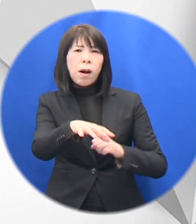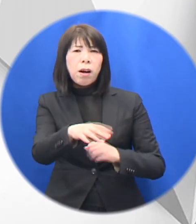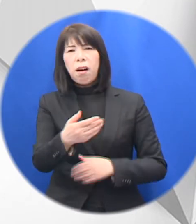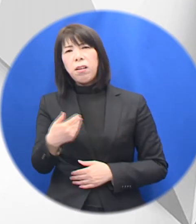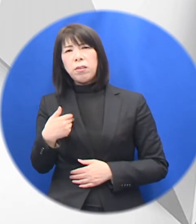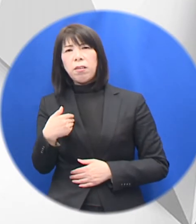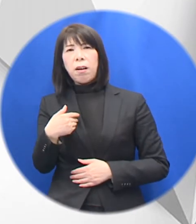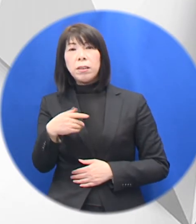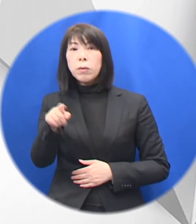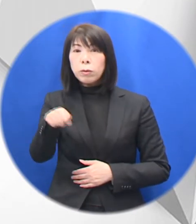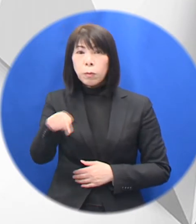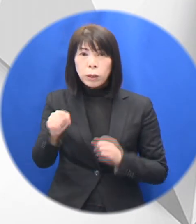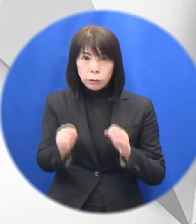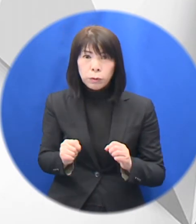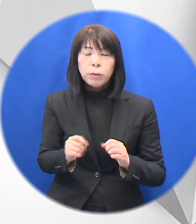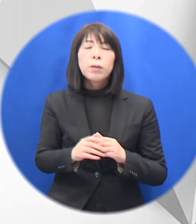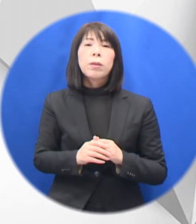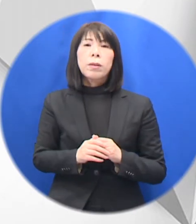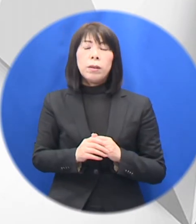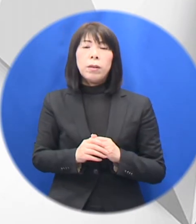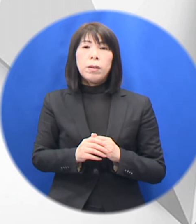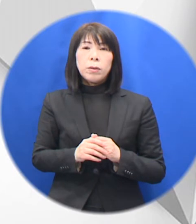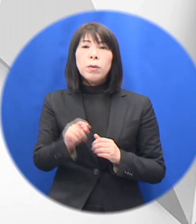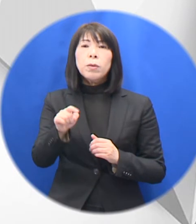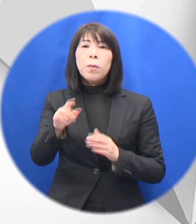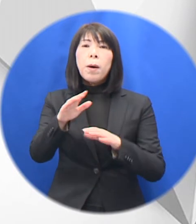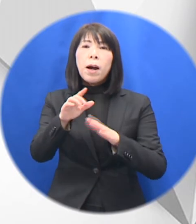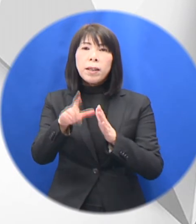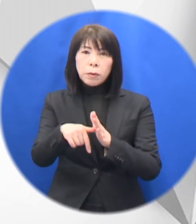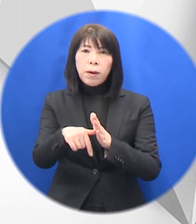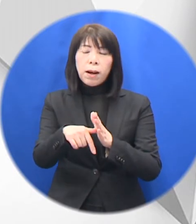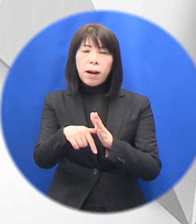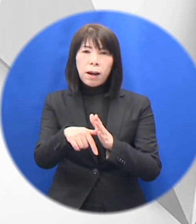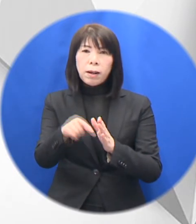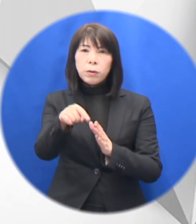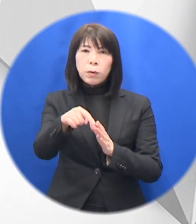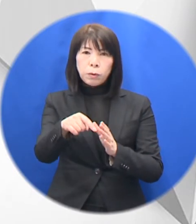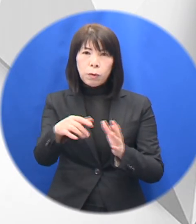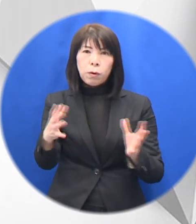。でそういった方につきましてはですね、この集団接種会場に来ていただいて、